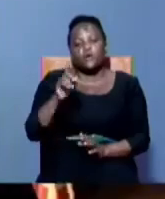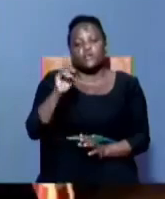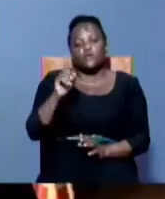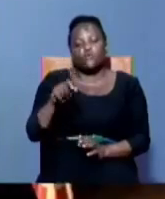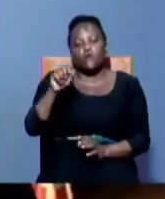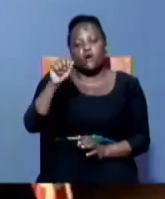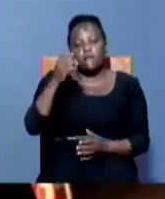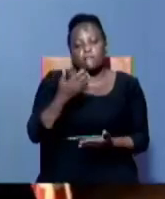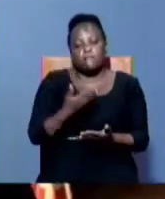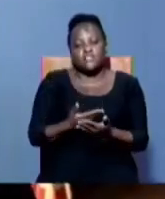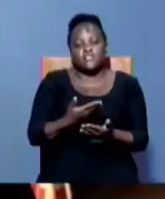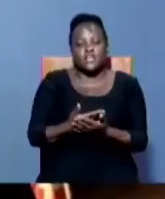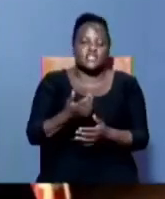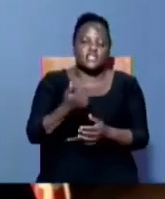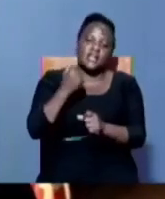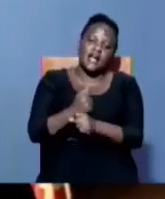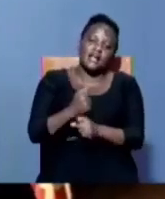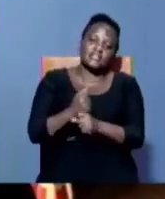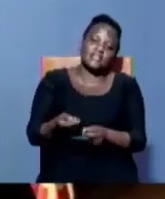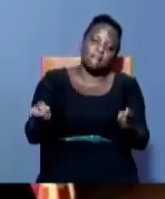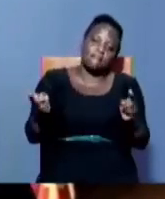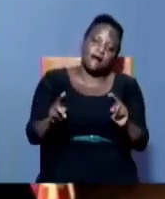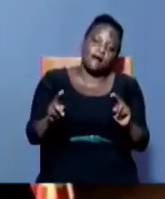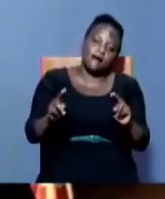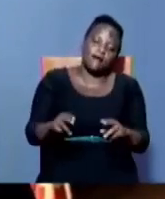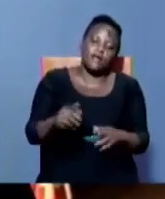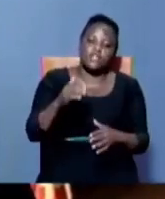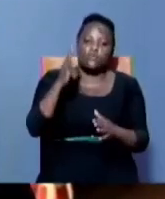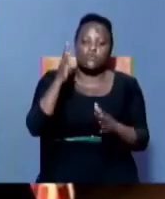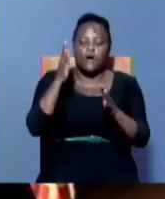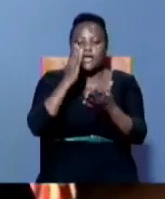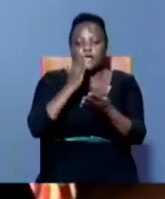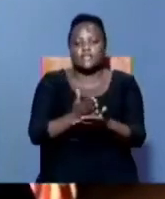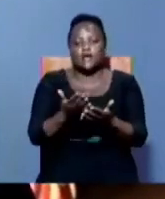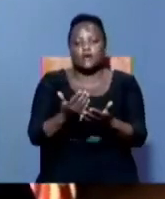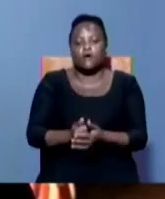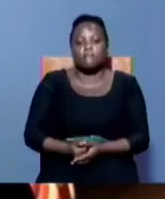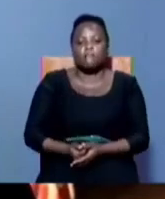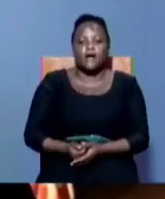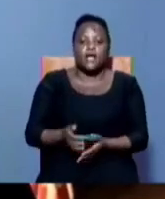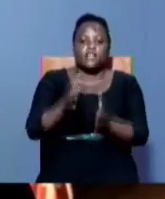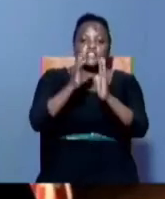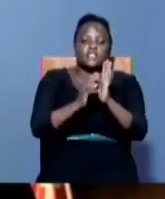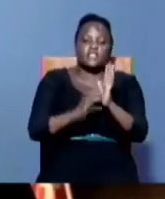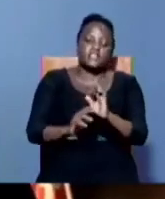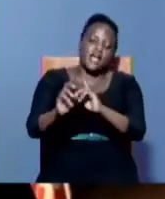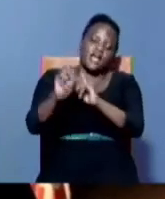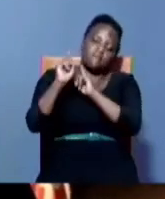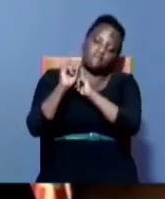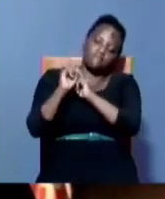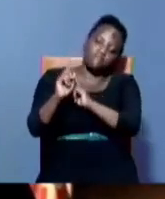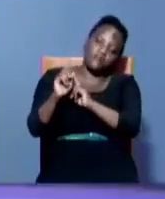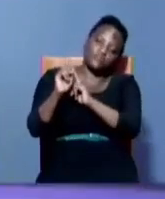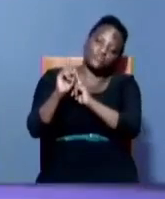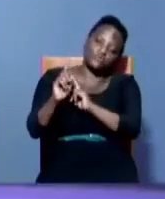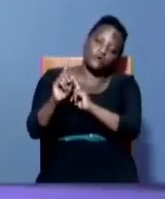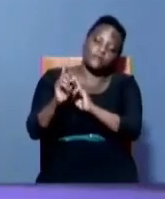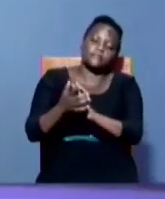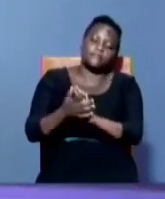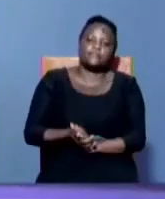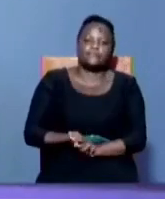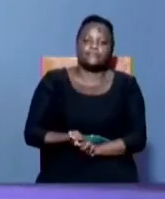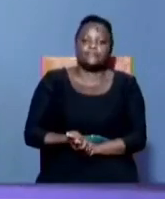mashahidi. Kazi ya mahakama ni kuhakikisha ya kwamba sheria imefuatwa.